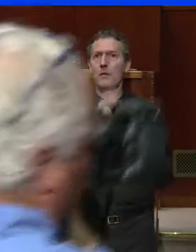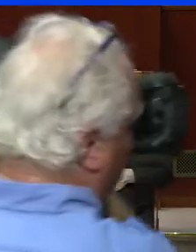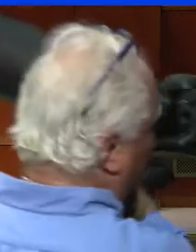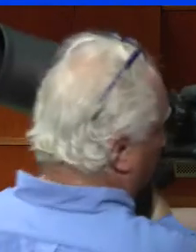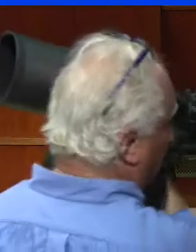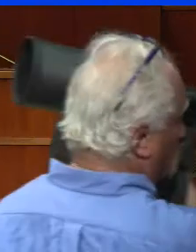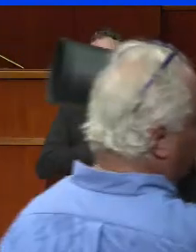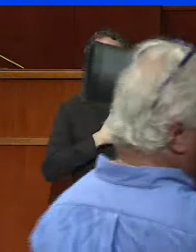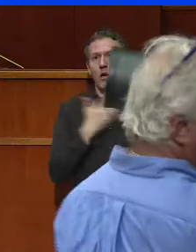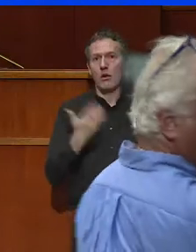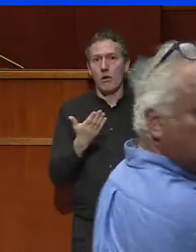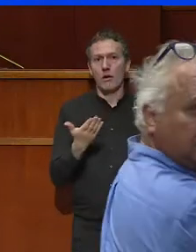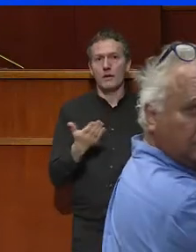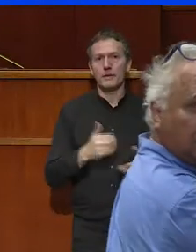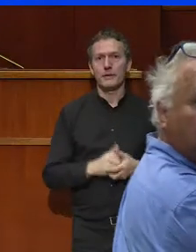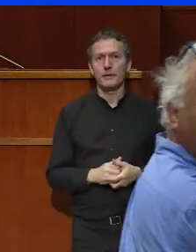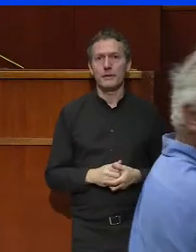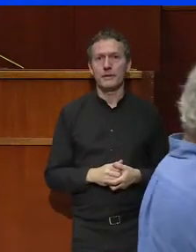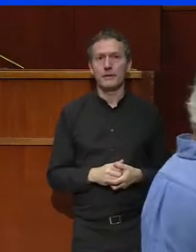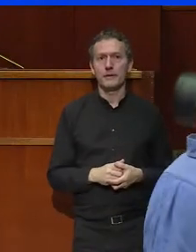égard que nous puissions le faire très vite sur au moins trois sujets.